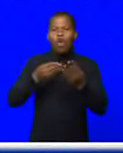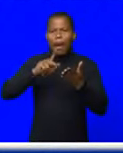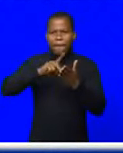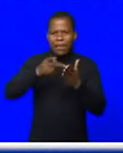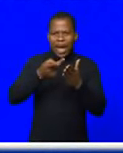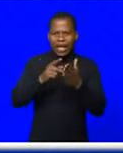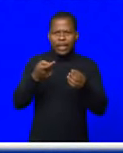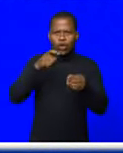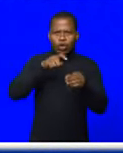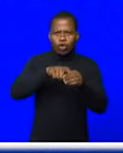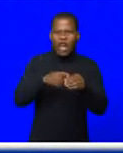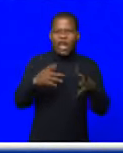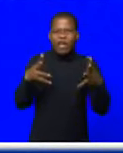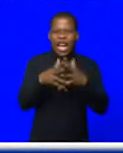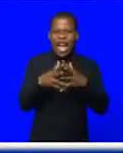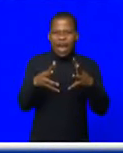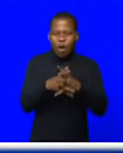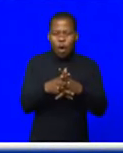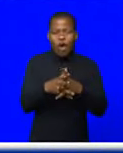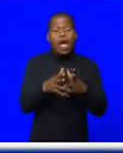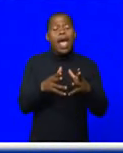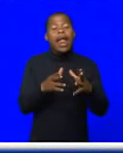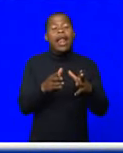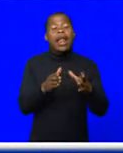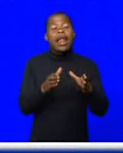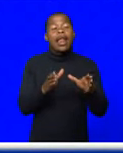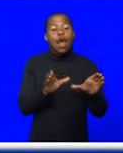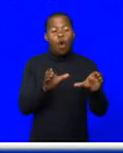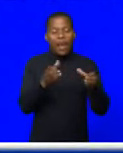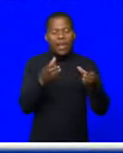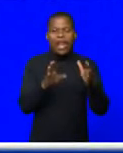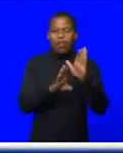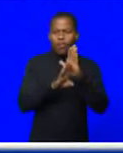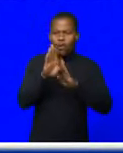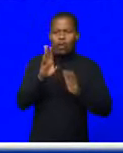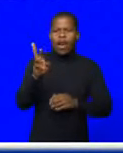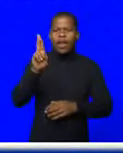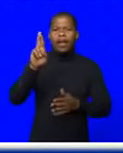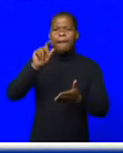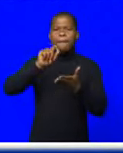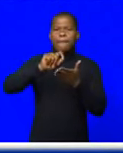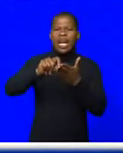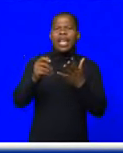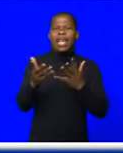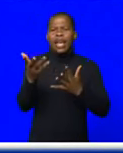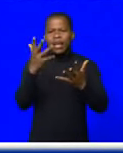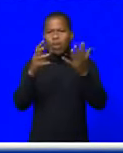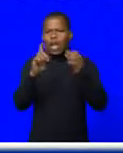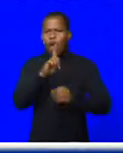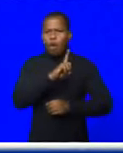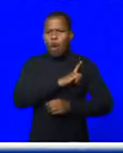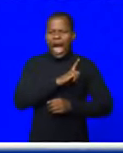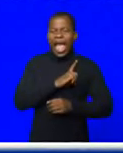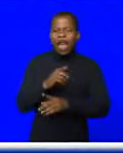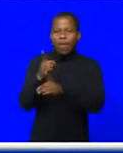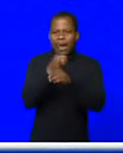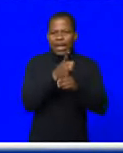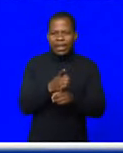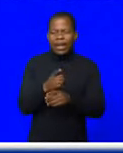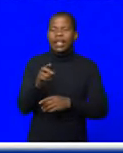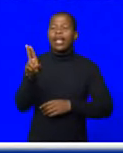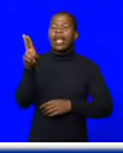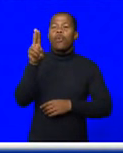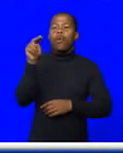nelibandla lentuthuko lesifundza saseshiselweni ngemsebenzi wekuthola sithombe senzemali seyihanjwe ngilesifundza ikufezene emagoli kamhlaba